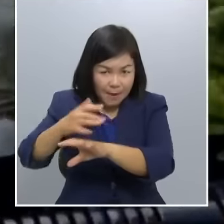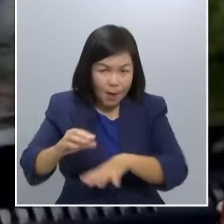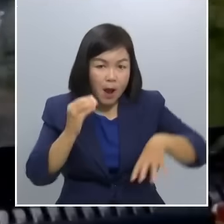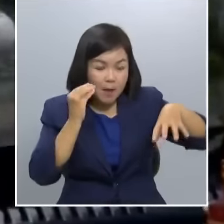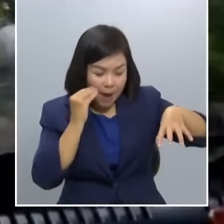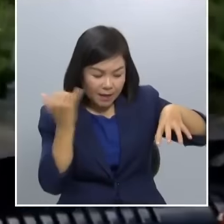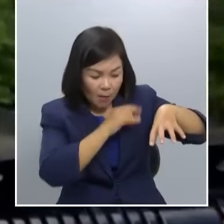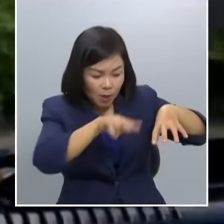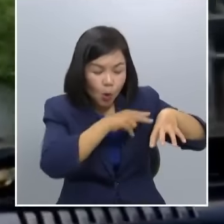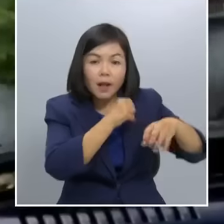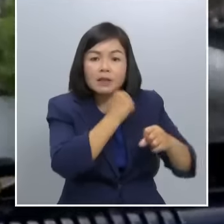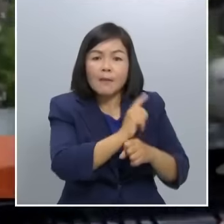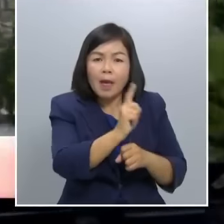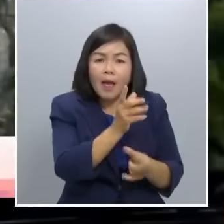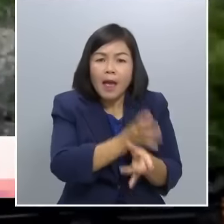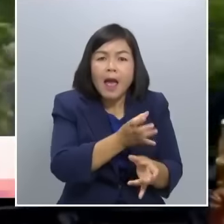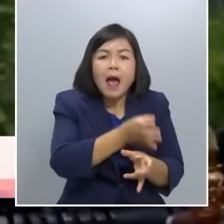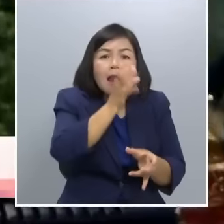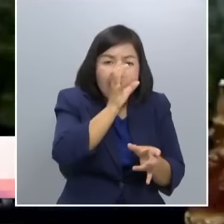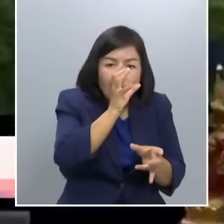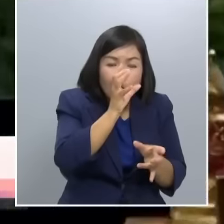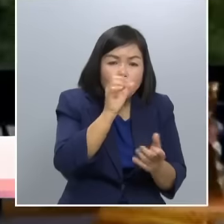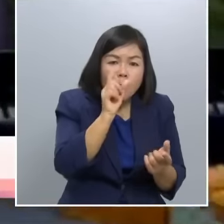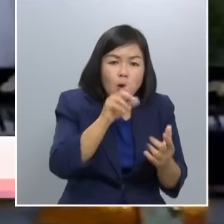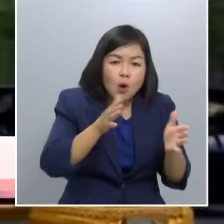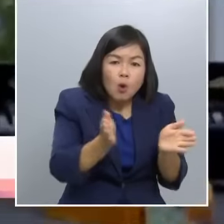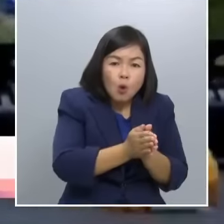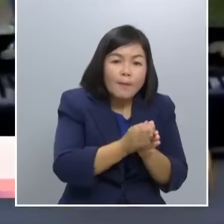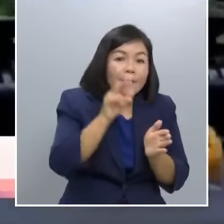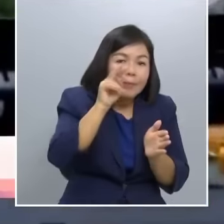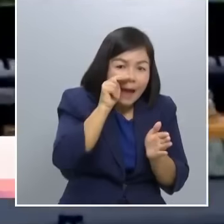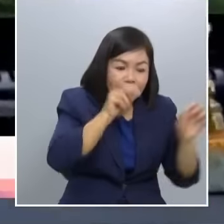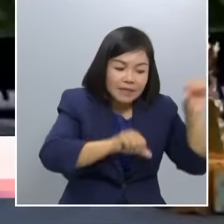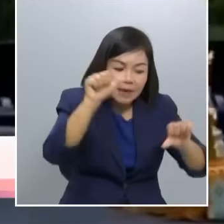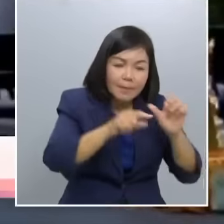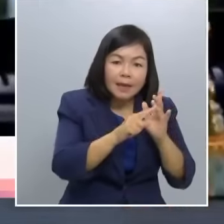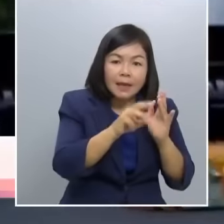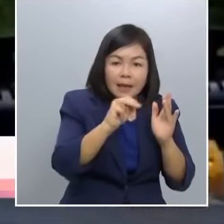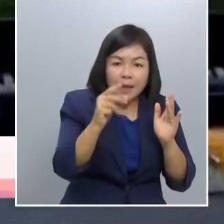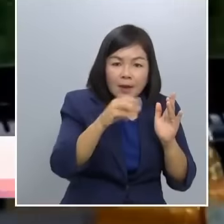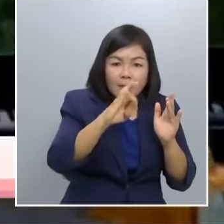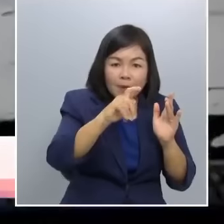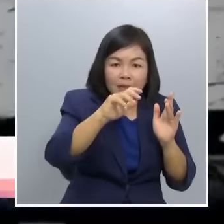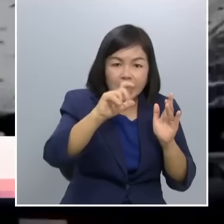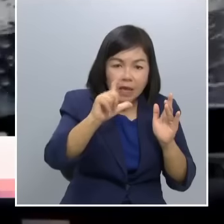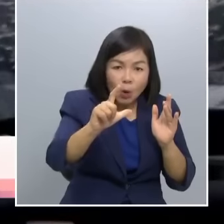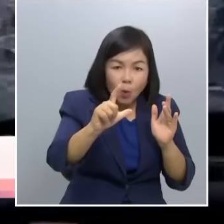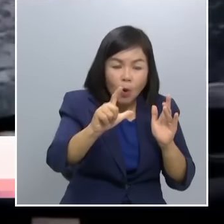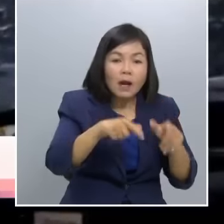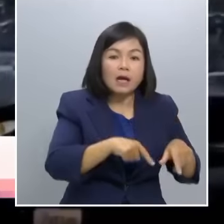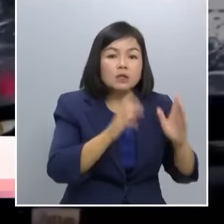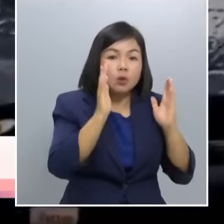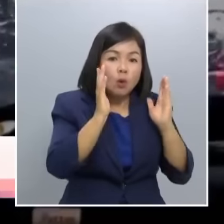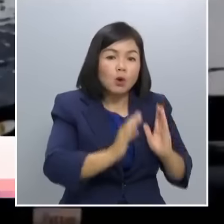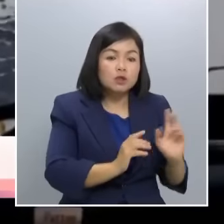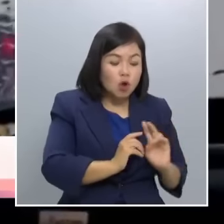ทำเนี่ยนะครับเอาเมลแอลกอฮอล์เนี่ยไปผสมกับน้ำแล้วก็เอาเป็นเอาเหล้าพวกเนี้ยไปขายต่อให้กับทางเจ๊ปู่เนี่ยครับ